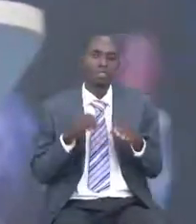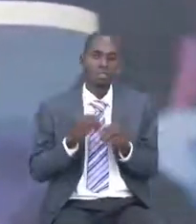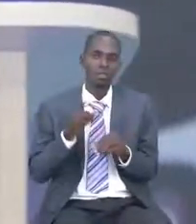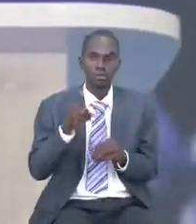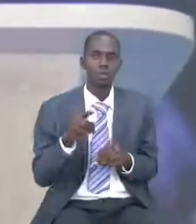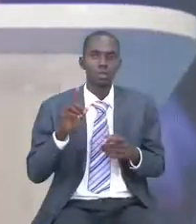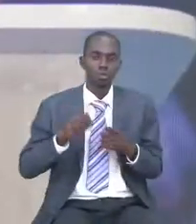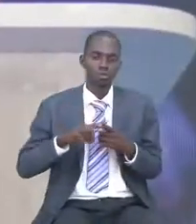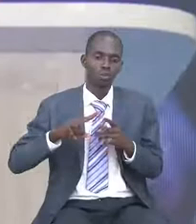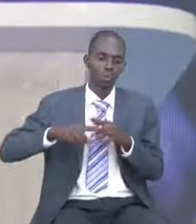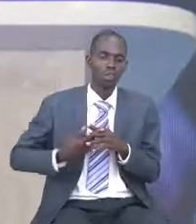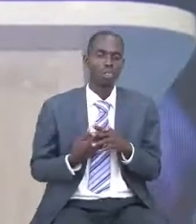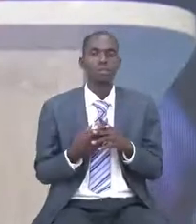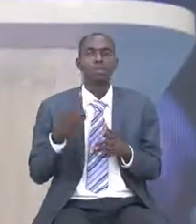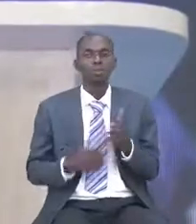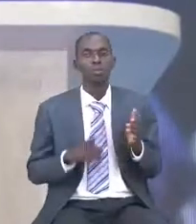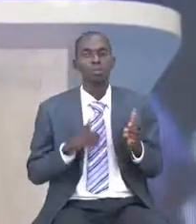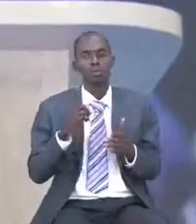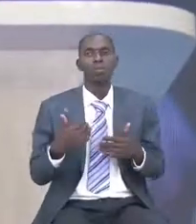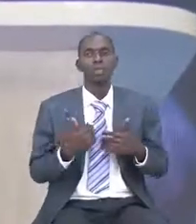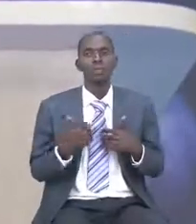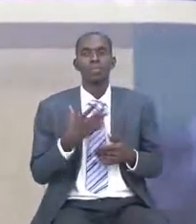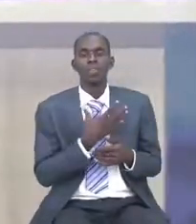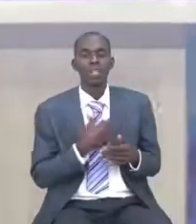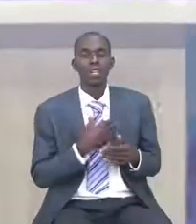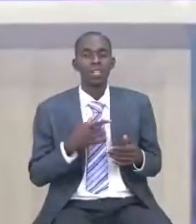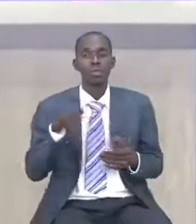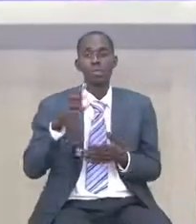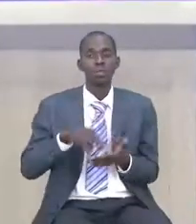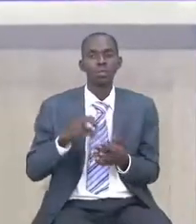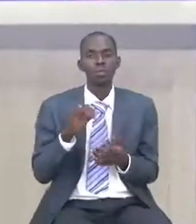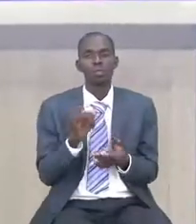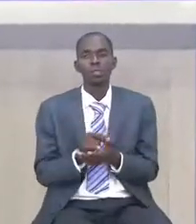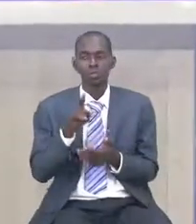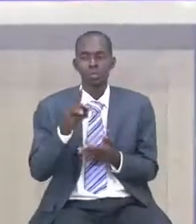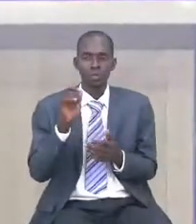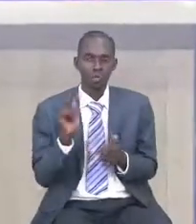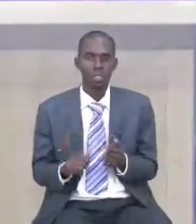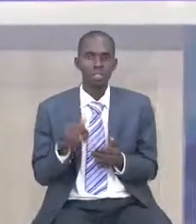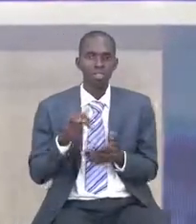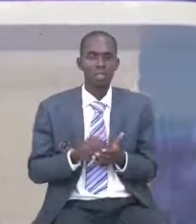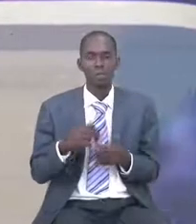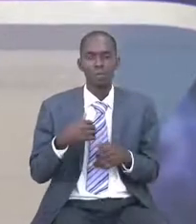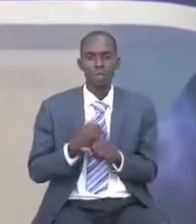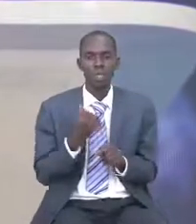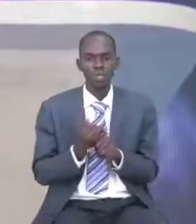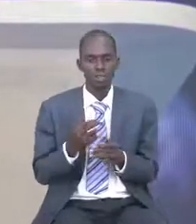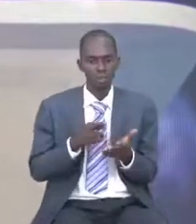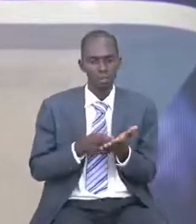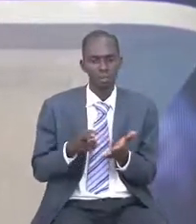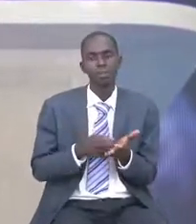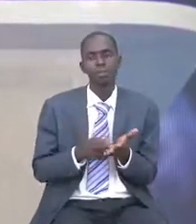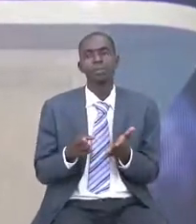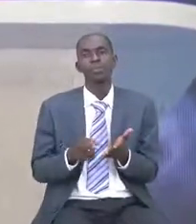à l'intérieur de vous. Alors, pour réactiver ce que vous avez, nous apprenons afin